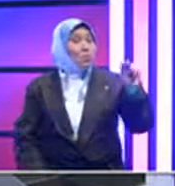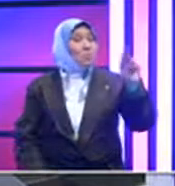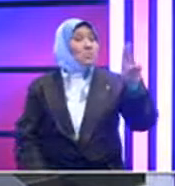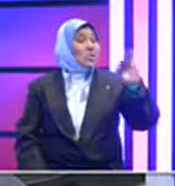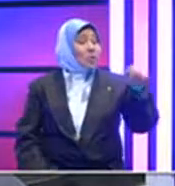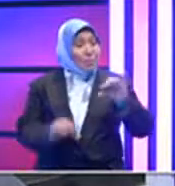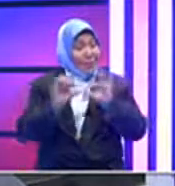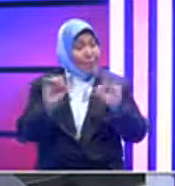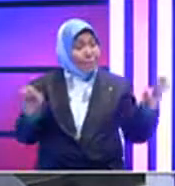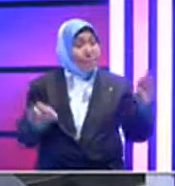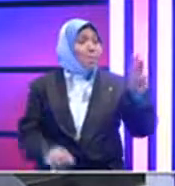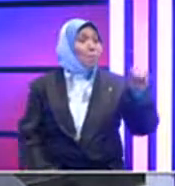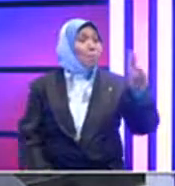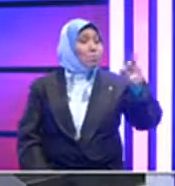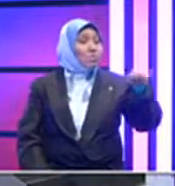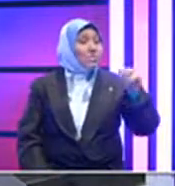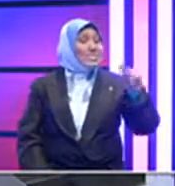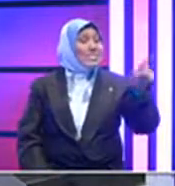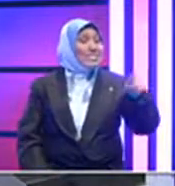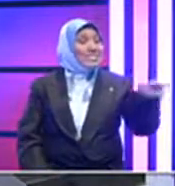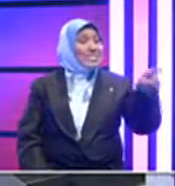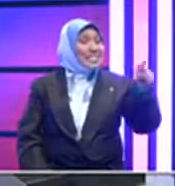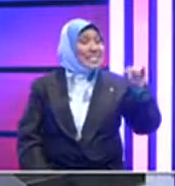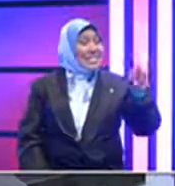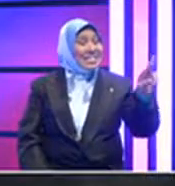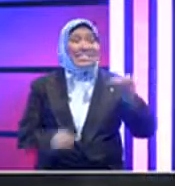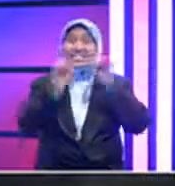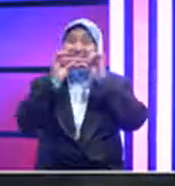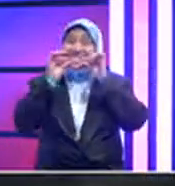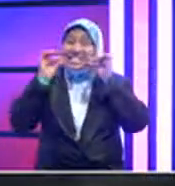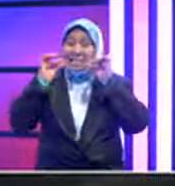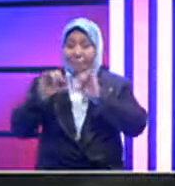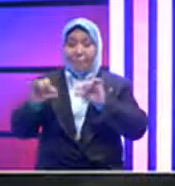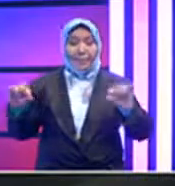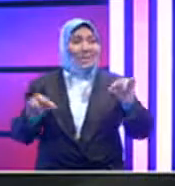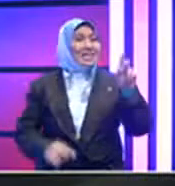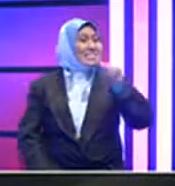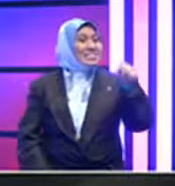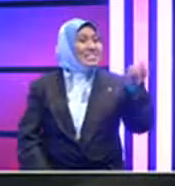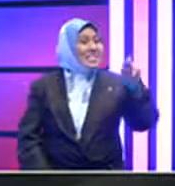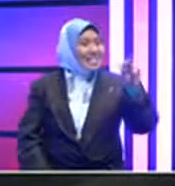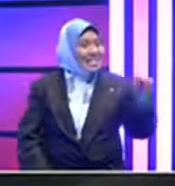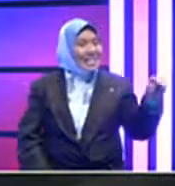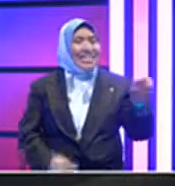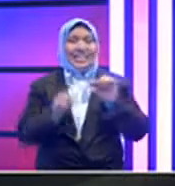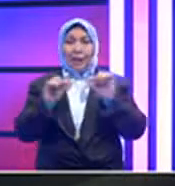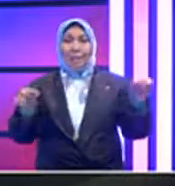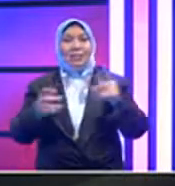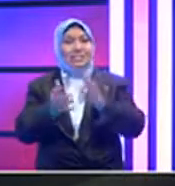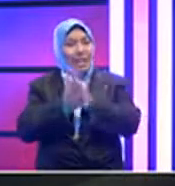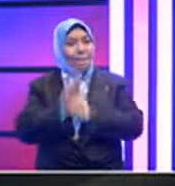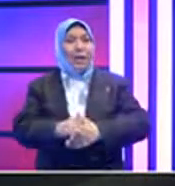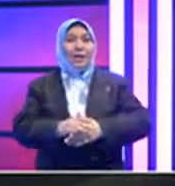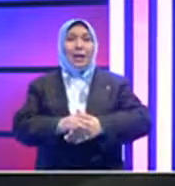bawah tab nipis Minal mulai Ririn Ririn itu jadi Selamat mencoba lupa